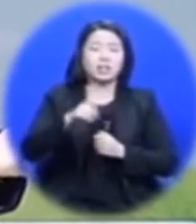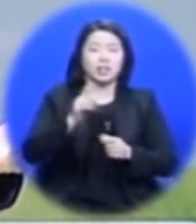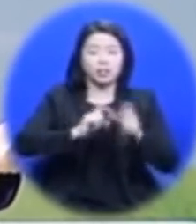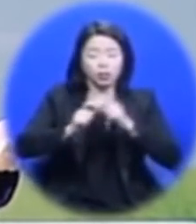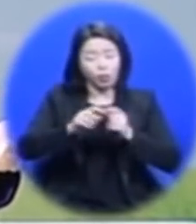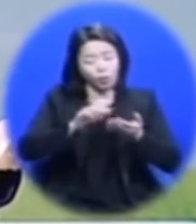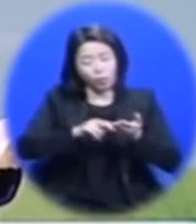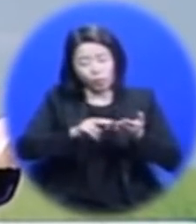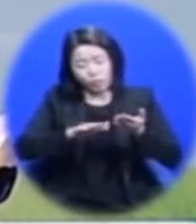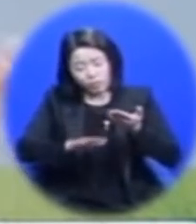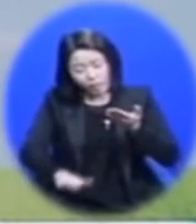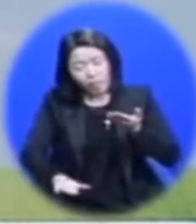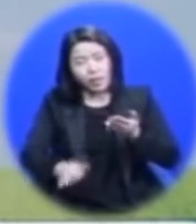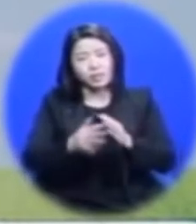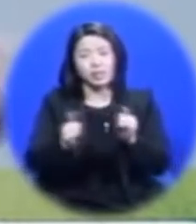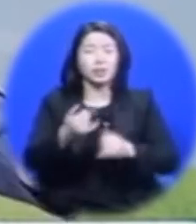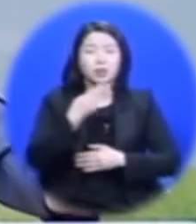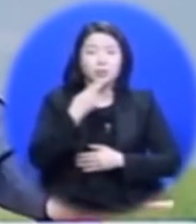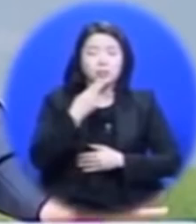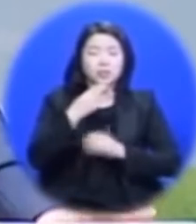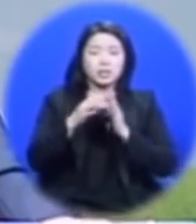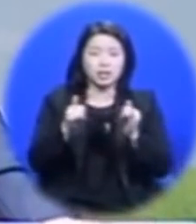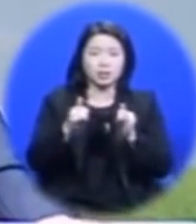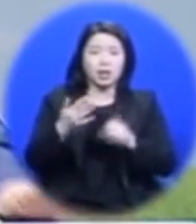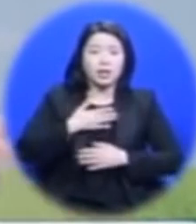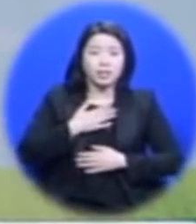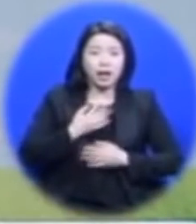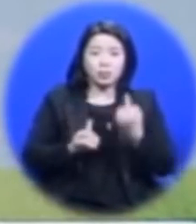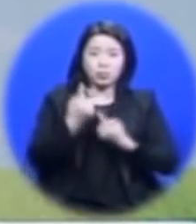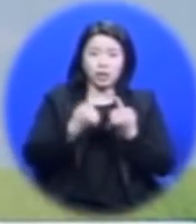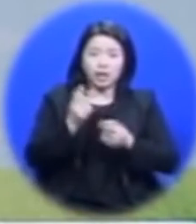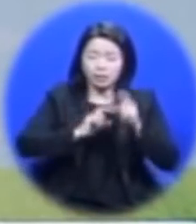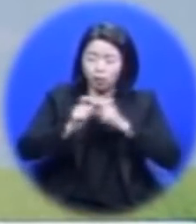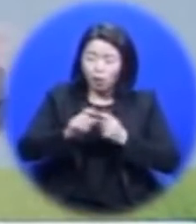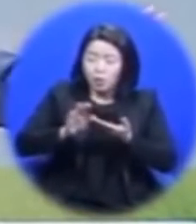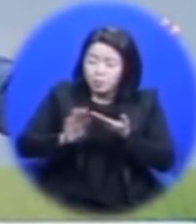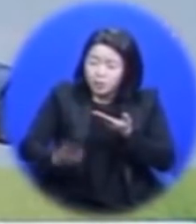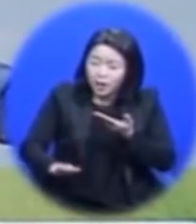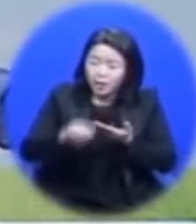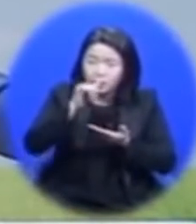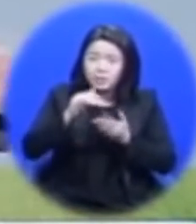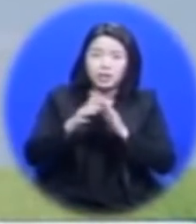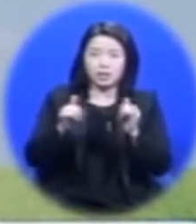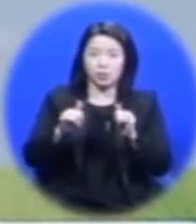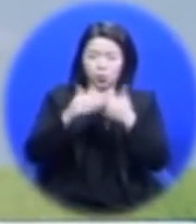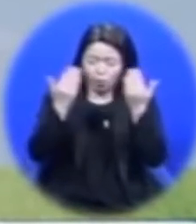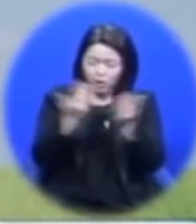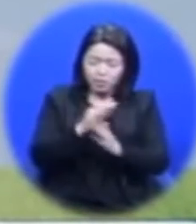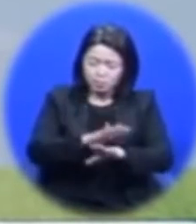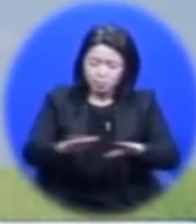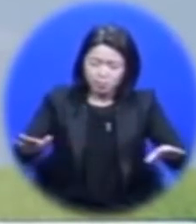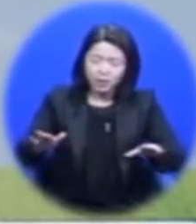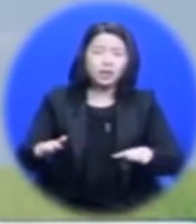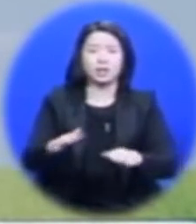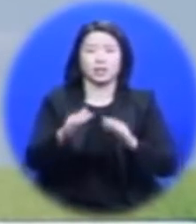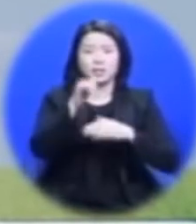내려갈 데가 없는 사람, 자기보다 더 밑에 있는 사람이 없는 이런 완전히 밑바닥에 있는 사람의 심정,